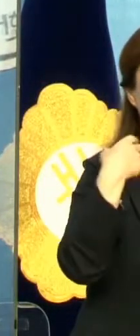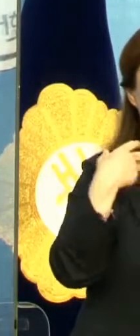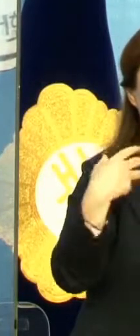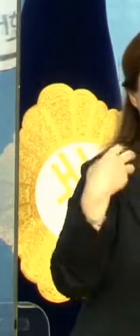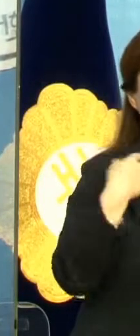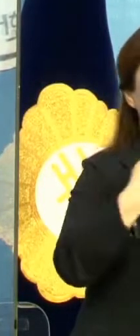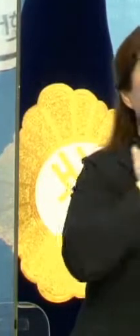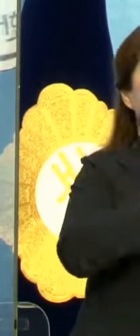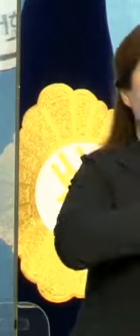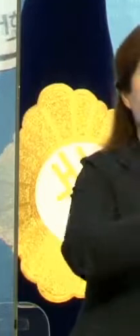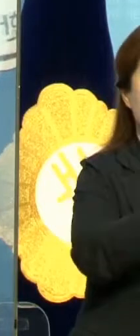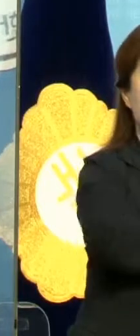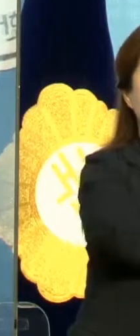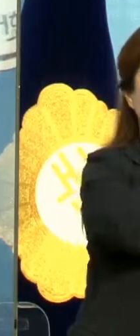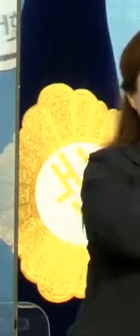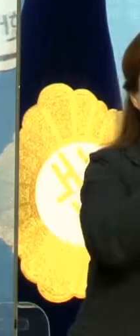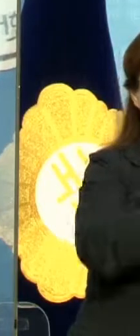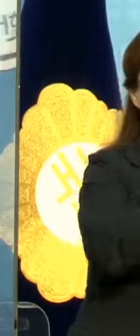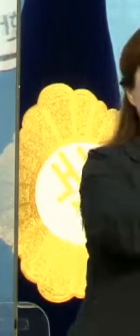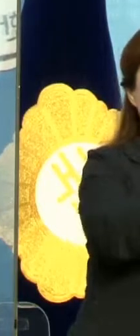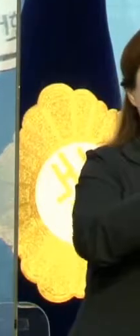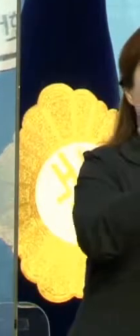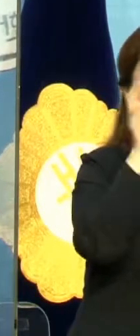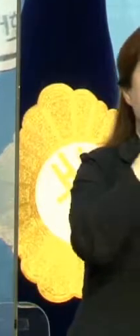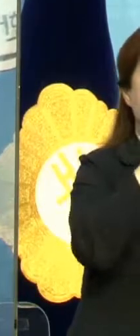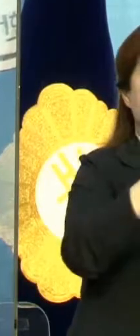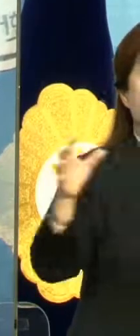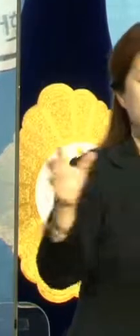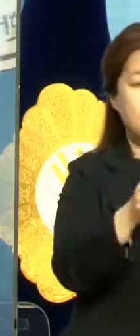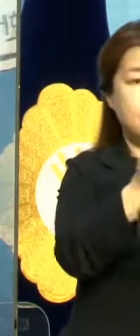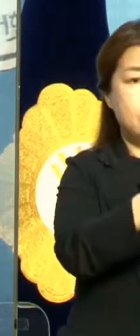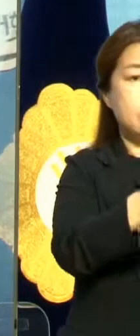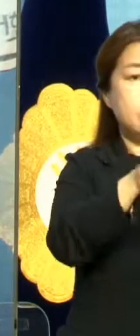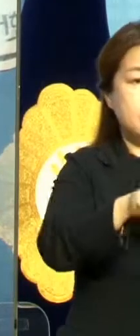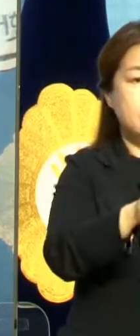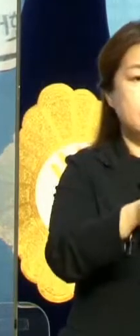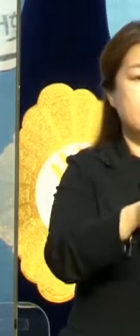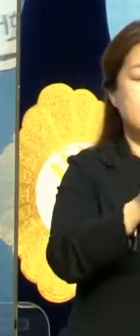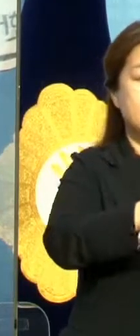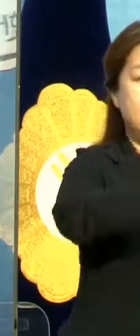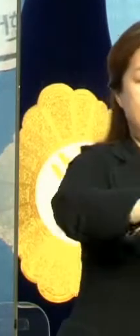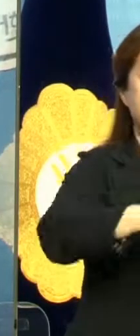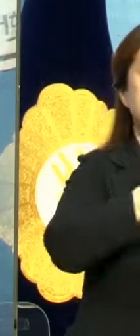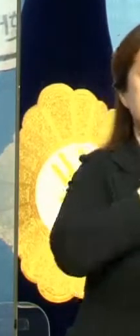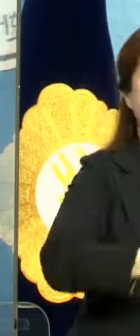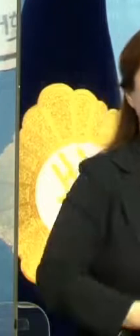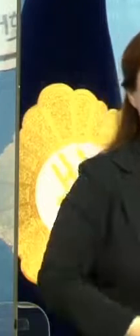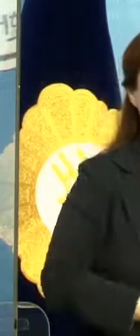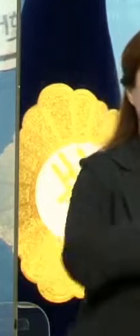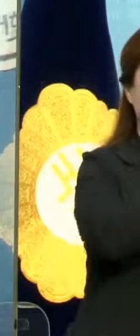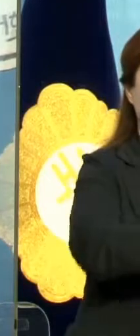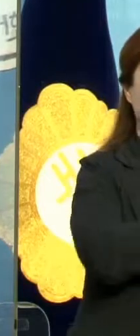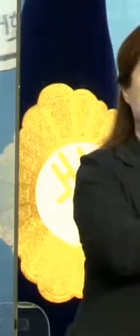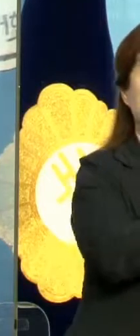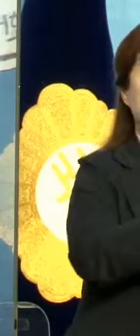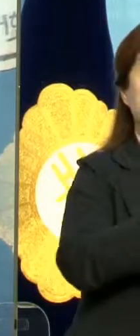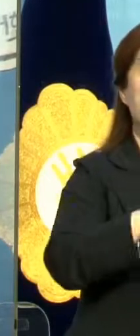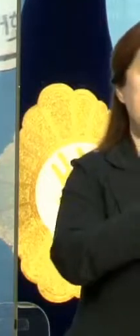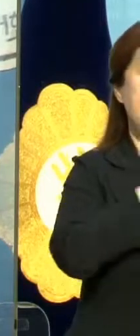활동하면서 삼성물산 제일모직 이 합병 과정에 깊이 관여하여 씁니다 윤 창 의원은 합병 과정에서